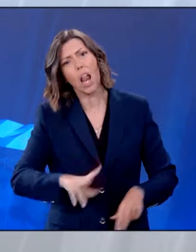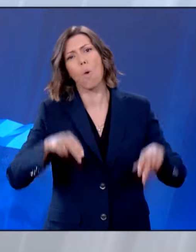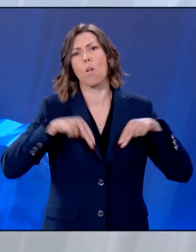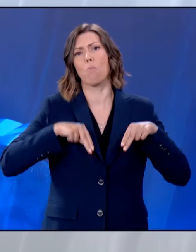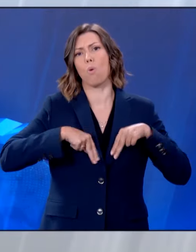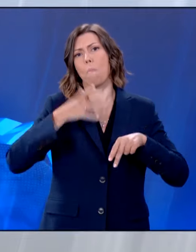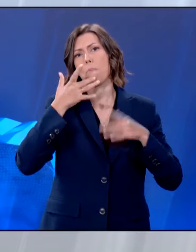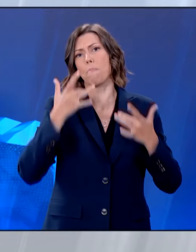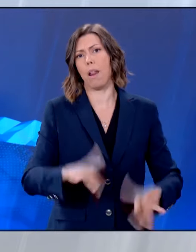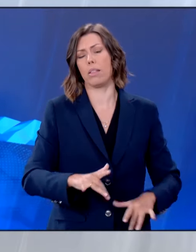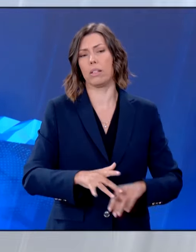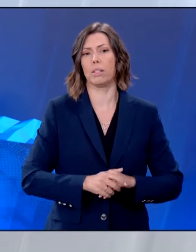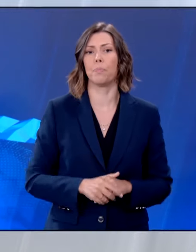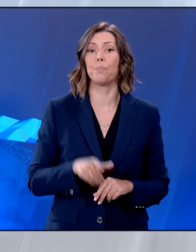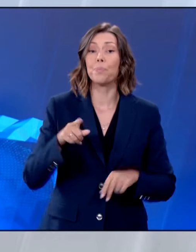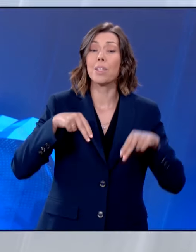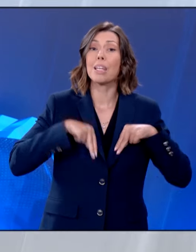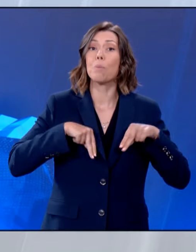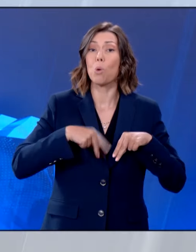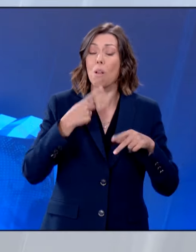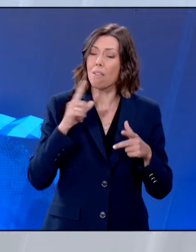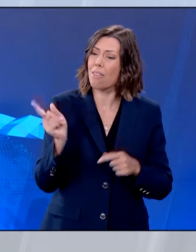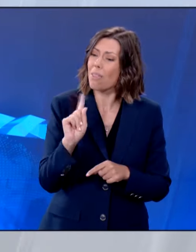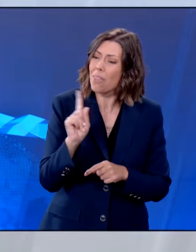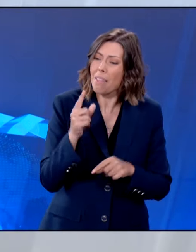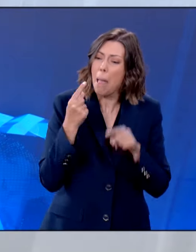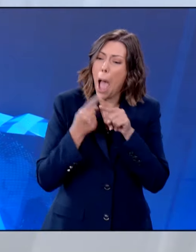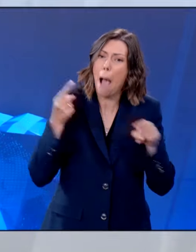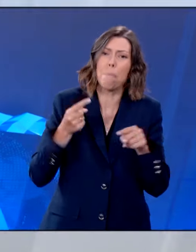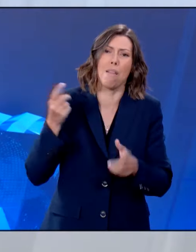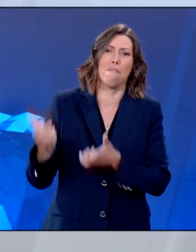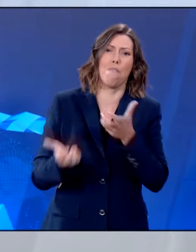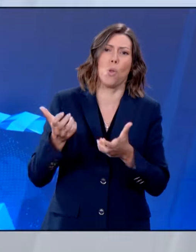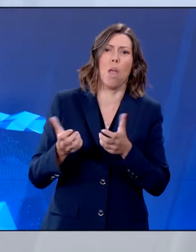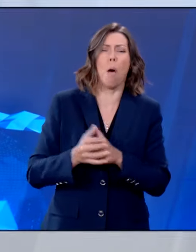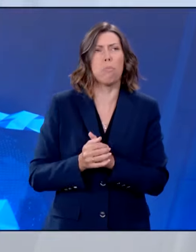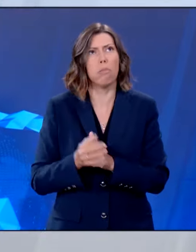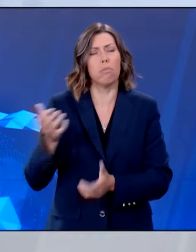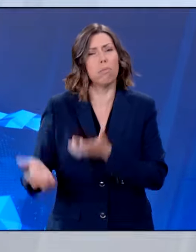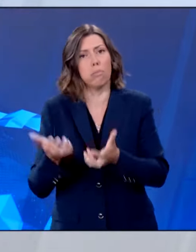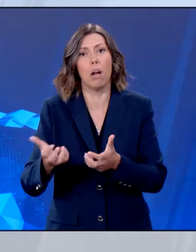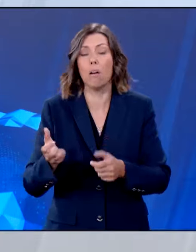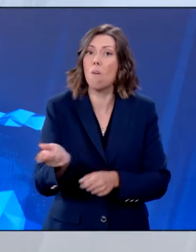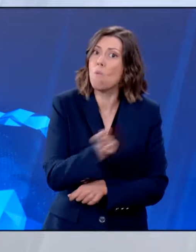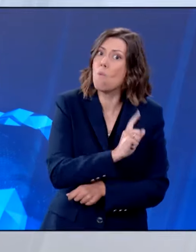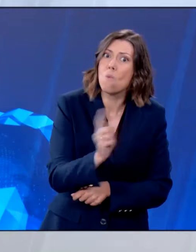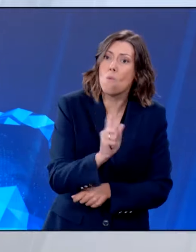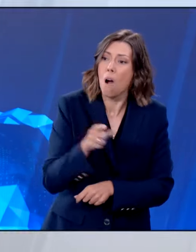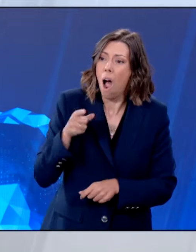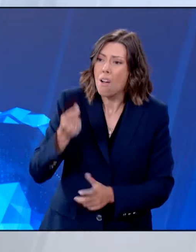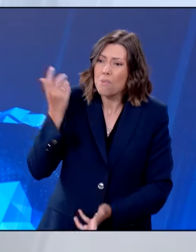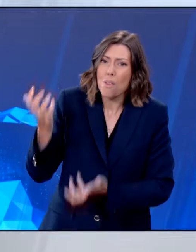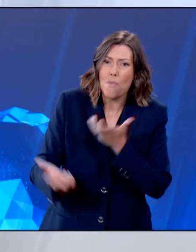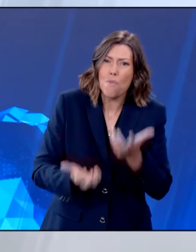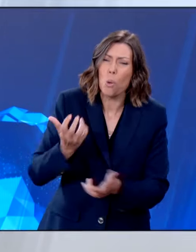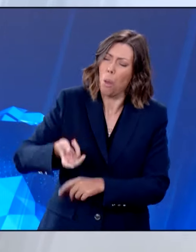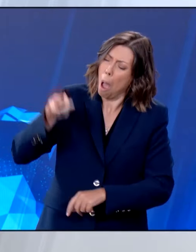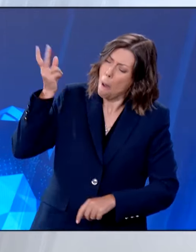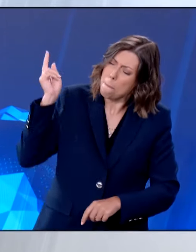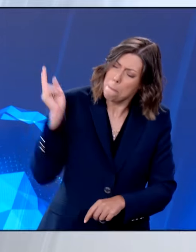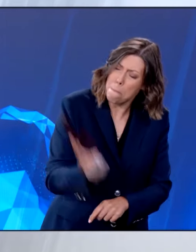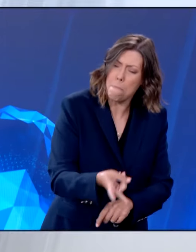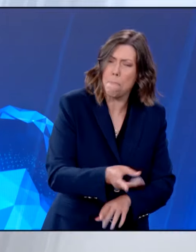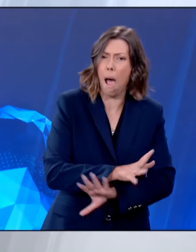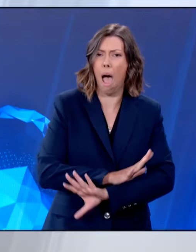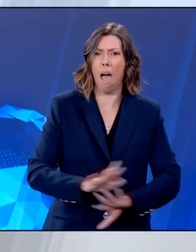απλή φωτιά που δυστυχώς ξέφυγε. Μιλάμε για το δυσκολότερο και πιο επικίνδυνο για όλους τους πυροσβέστες,